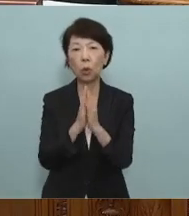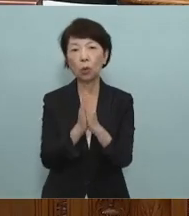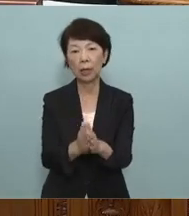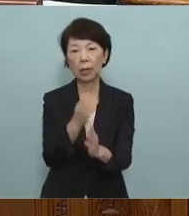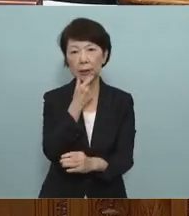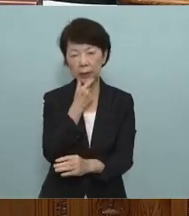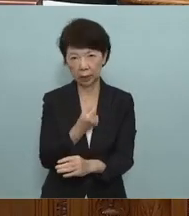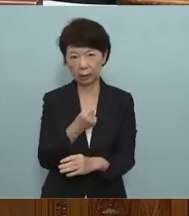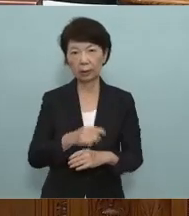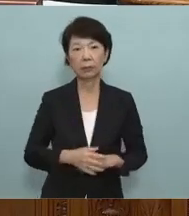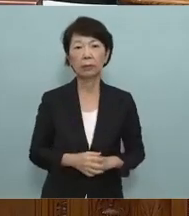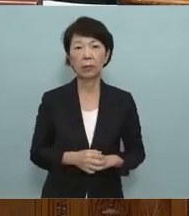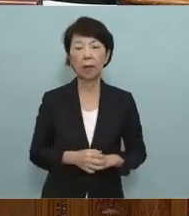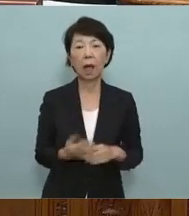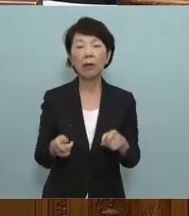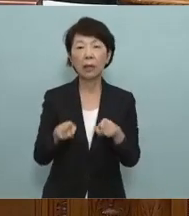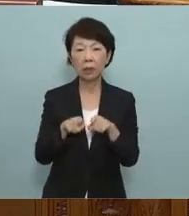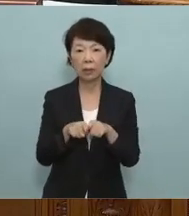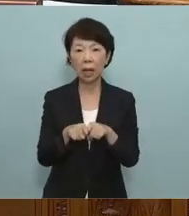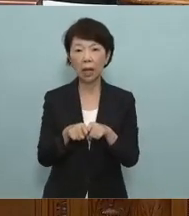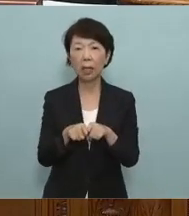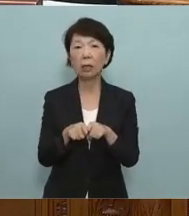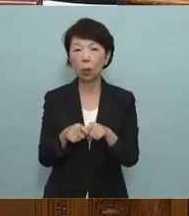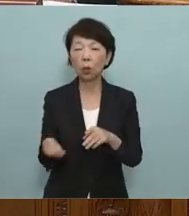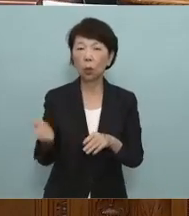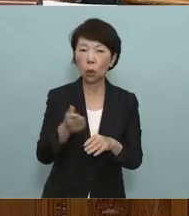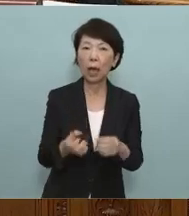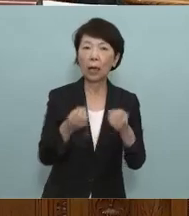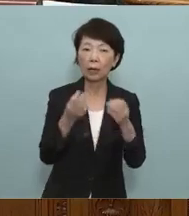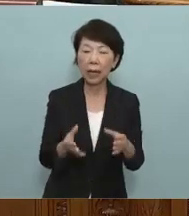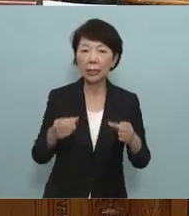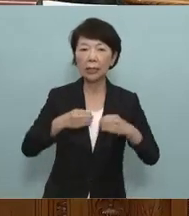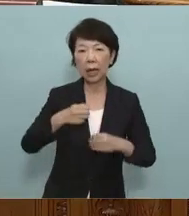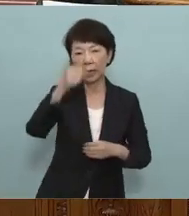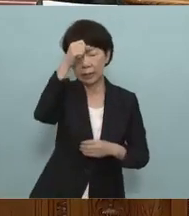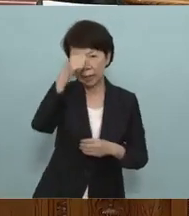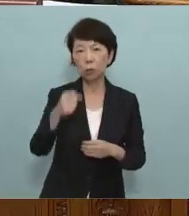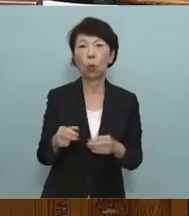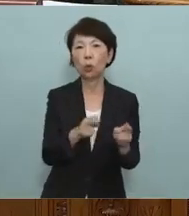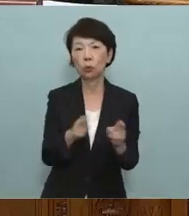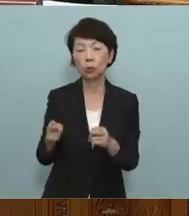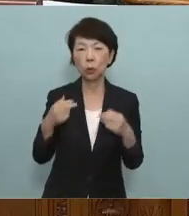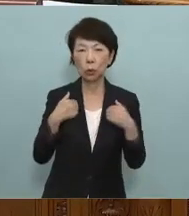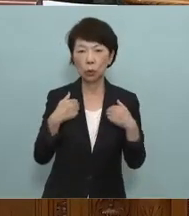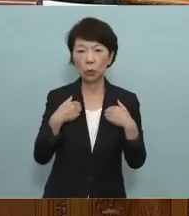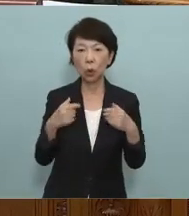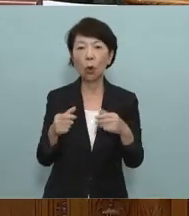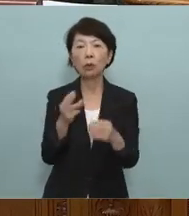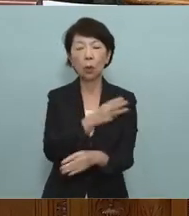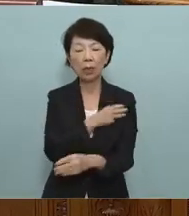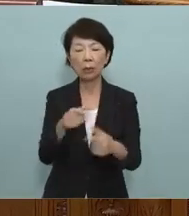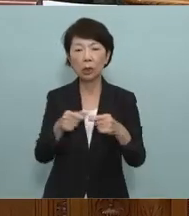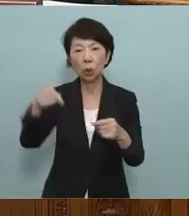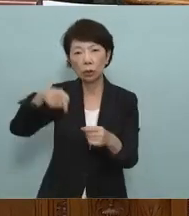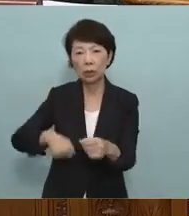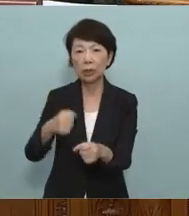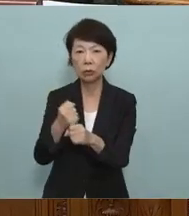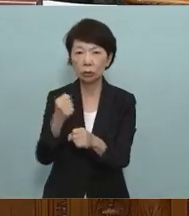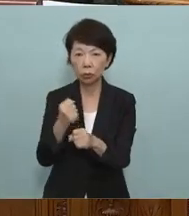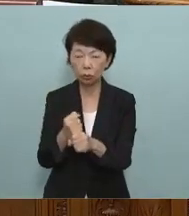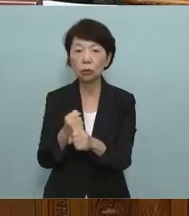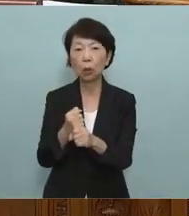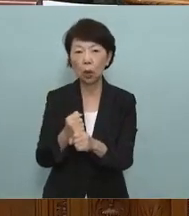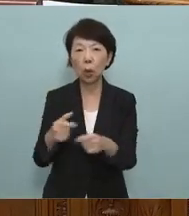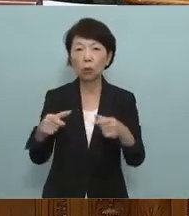たい。合わせて、次の感染症を見据え、ワクチンの国産化、国内製造を国家戦略